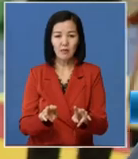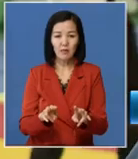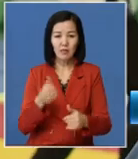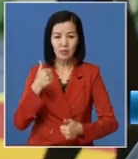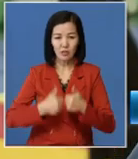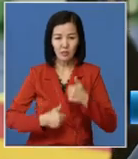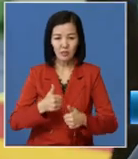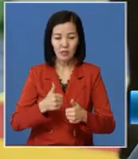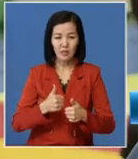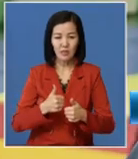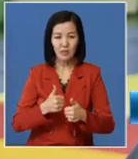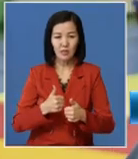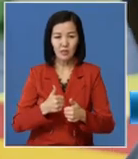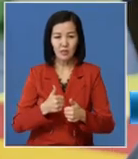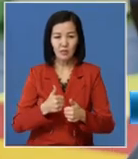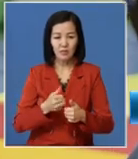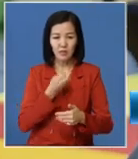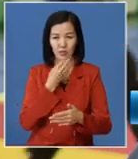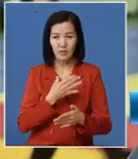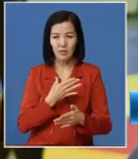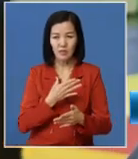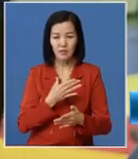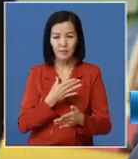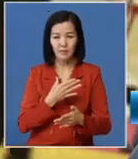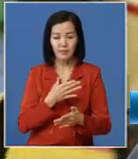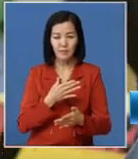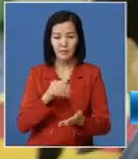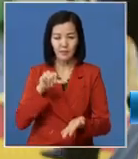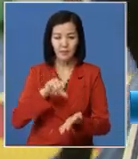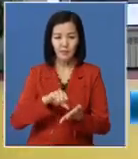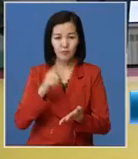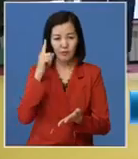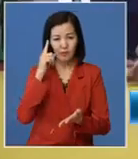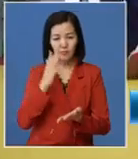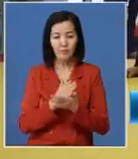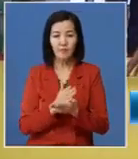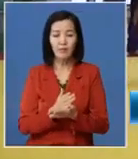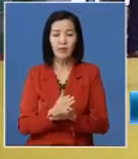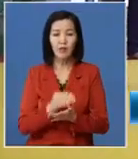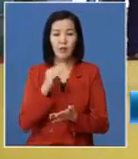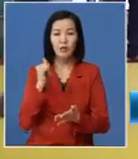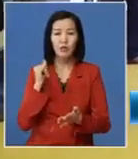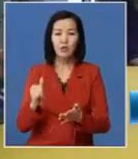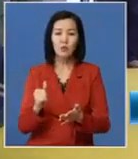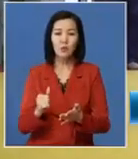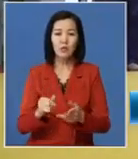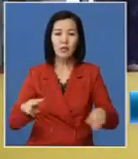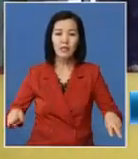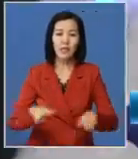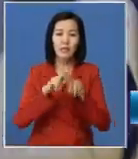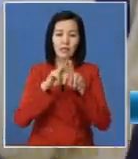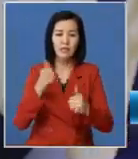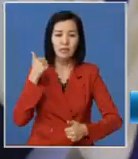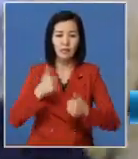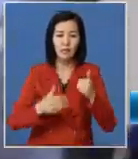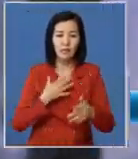жарыста жақсы күресіп келеме деп ойлаймыз. Жетісулық балуандар үшін Астанада өтетін байрақты